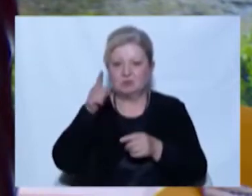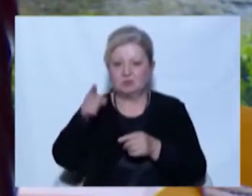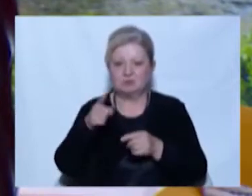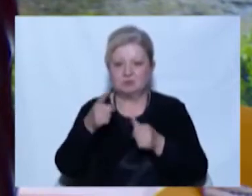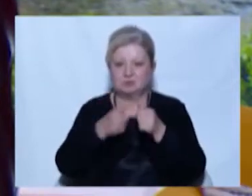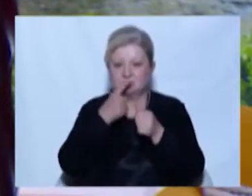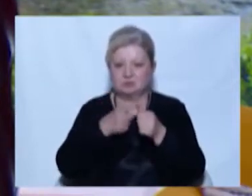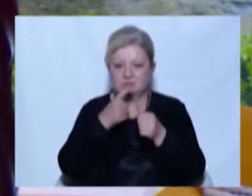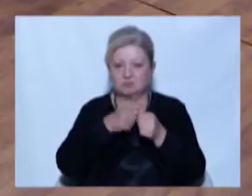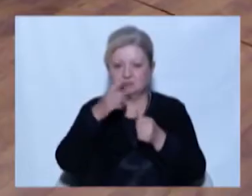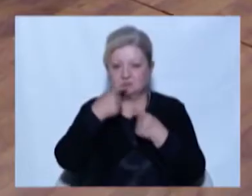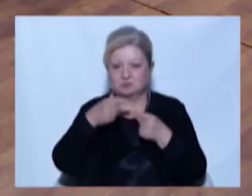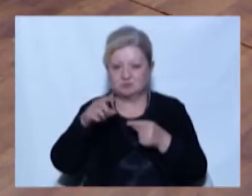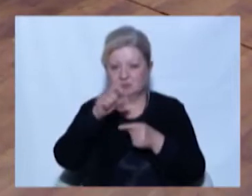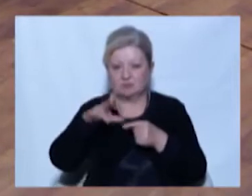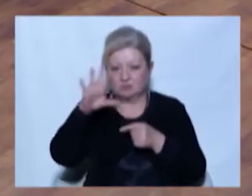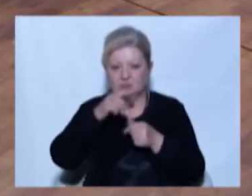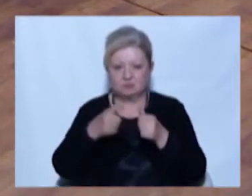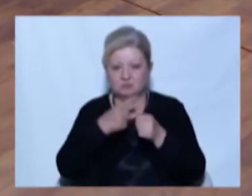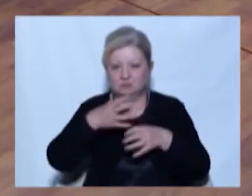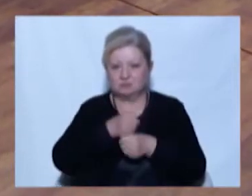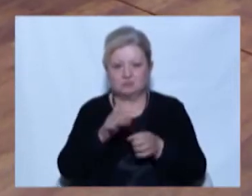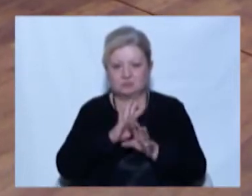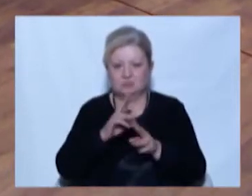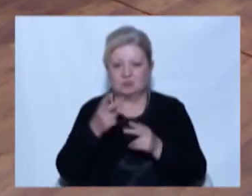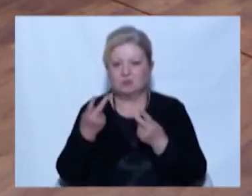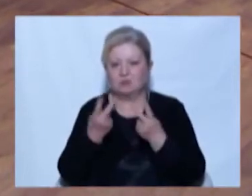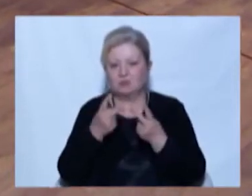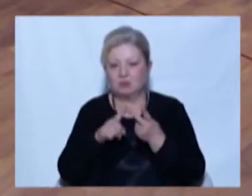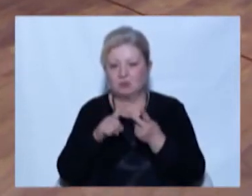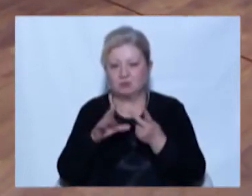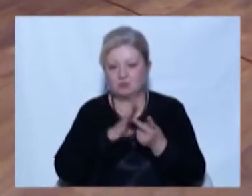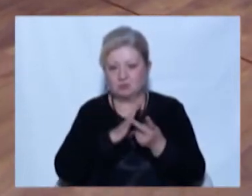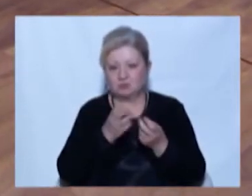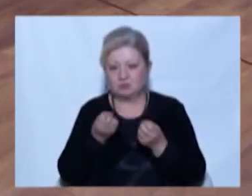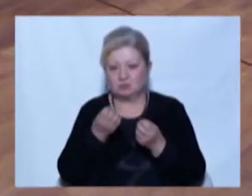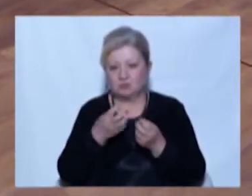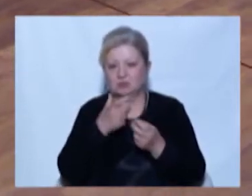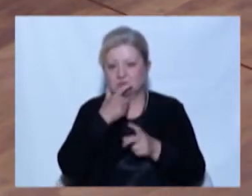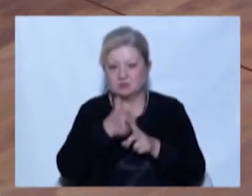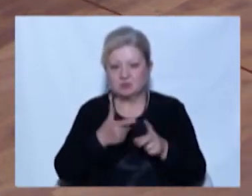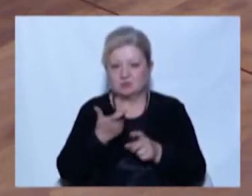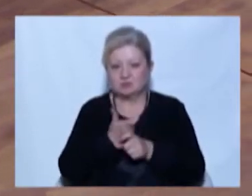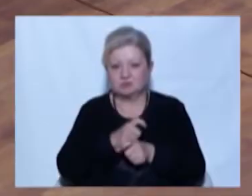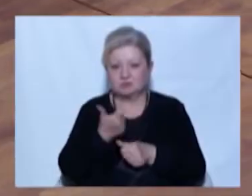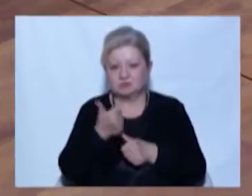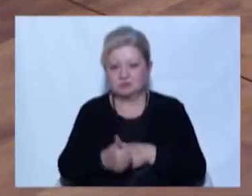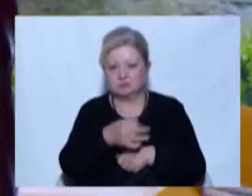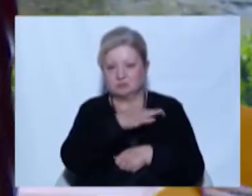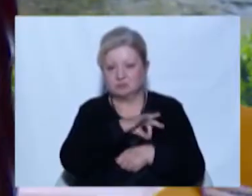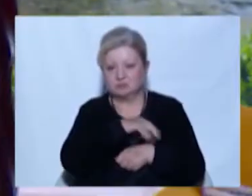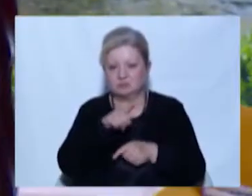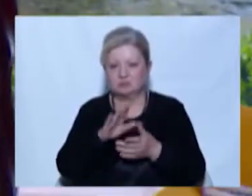ავტორიტეტი ამით სრულიადაც არ მცირდებოდა. Და მეორე უპირატესობა ის იყო, რომ სტალინმა კარგად გამოიყენა შექმნილი